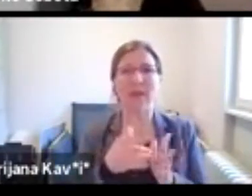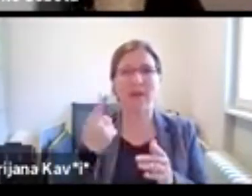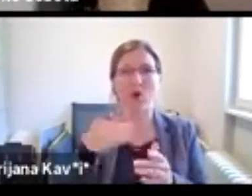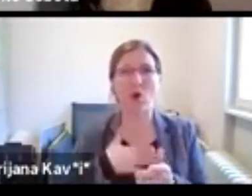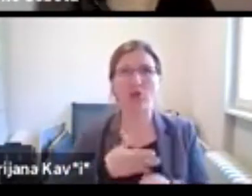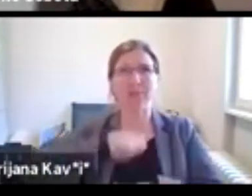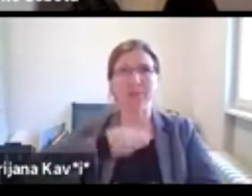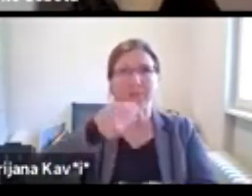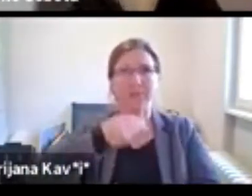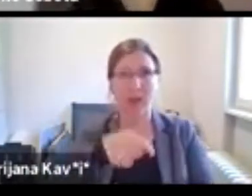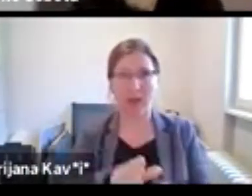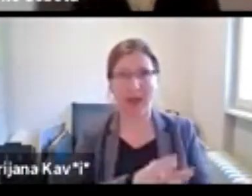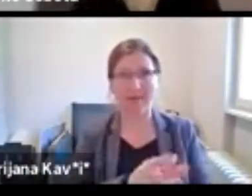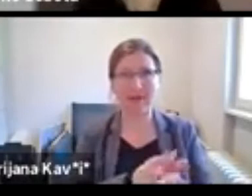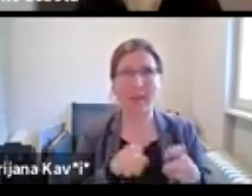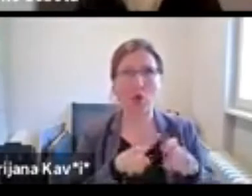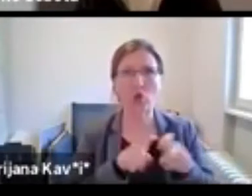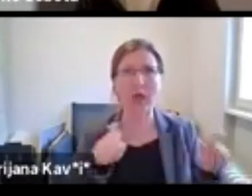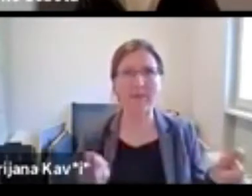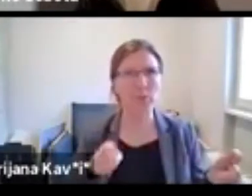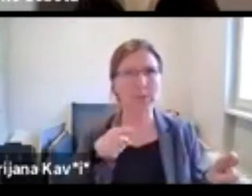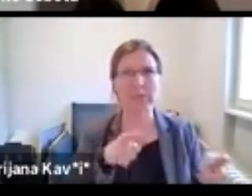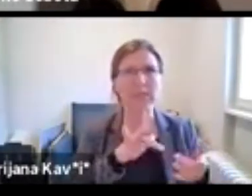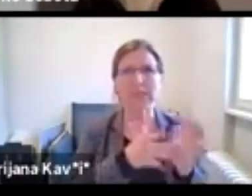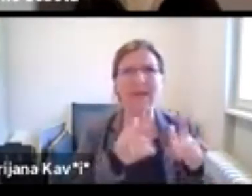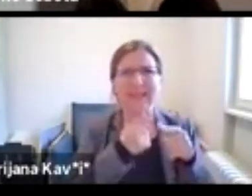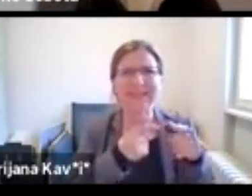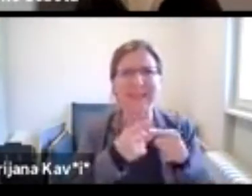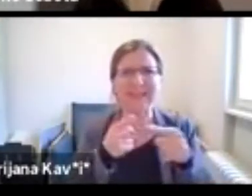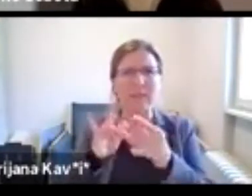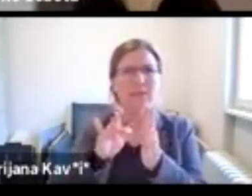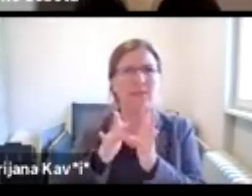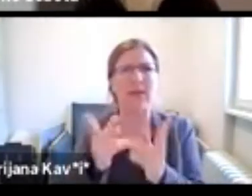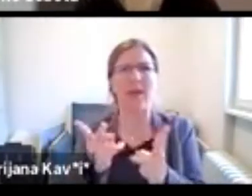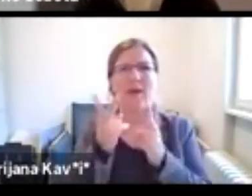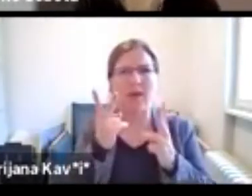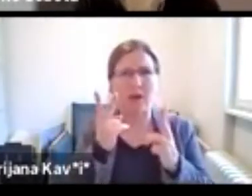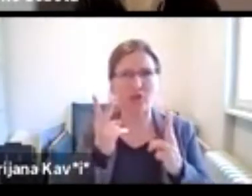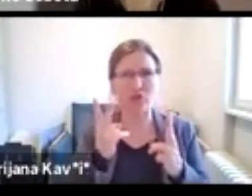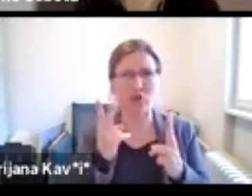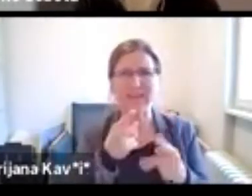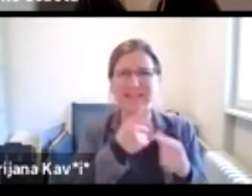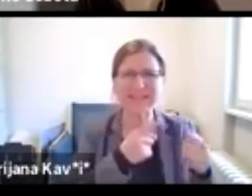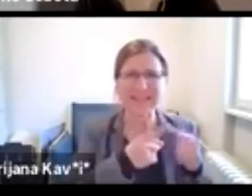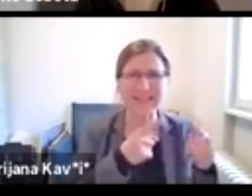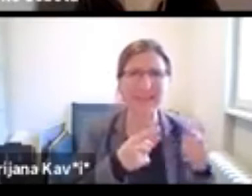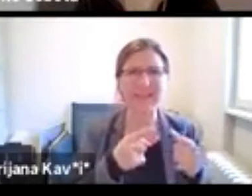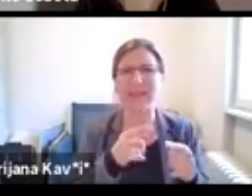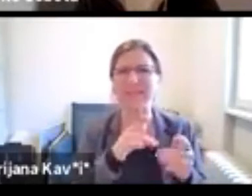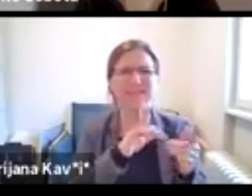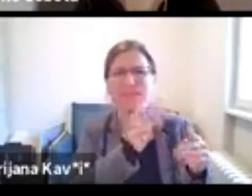COVID-a fakat je sve bitno. Od najjednostavnije sitnice do onih najkrupnijih